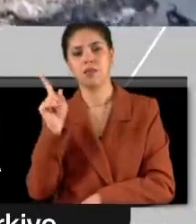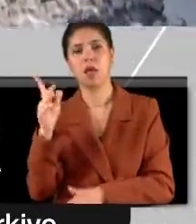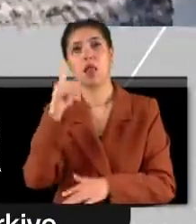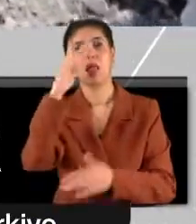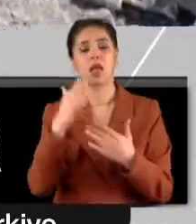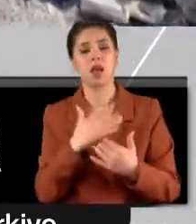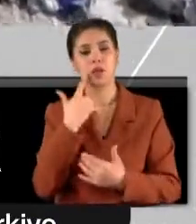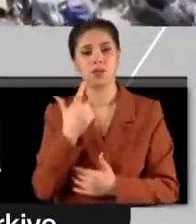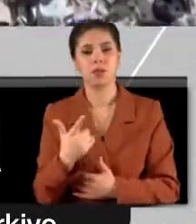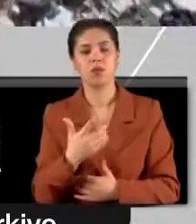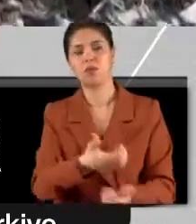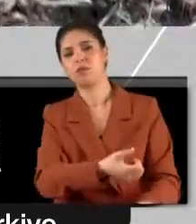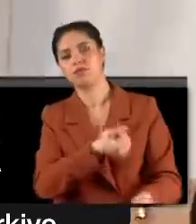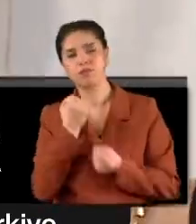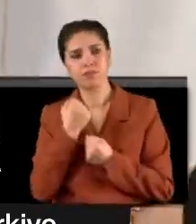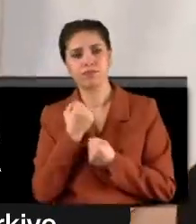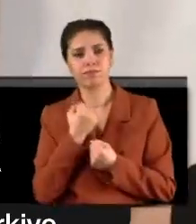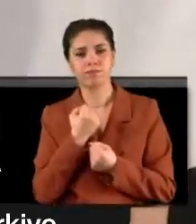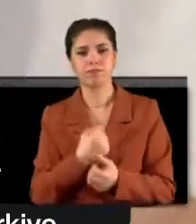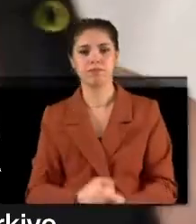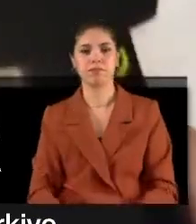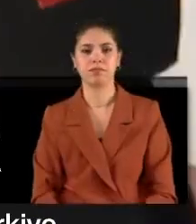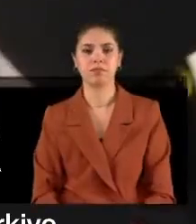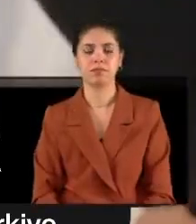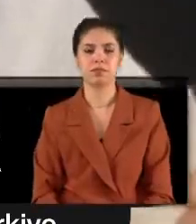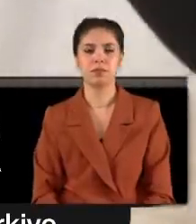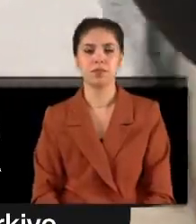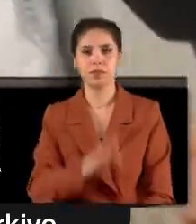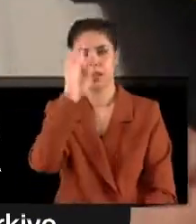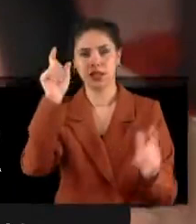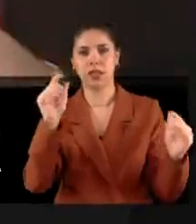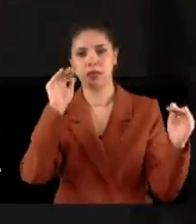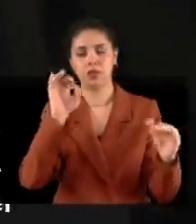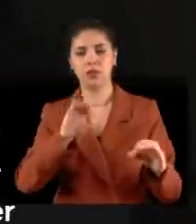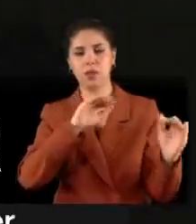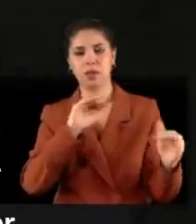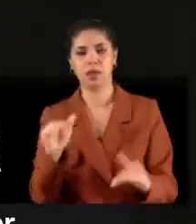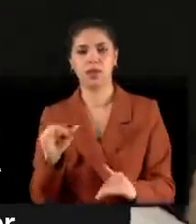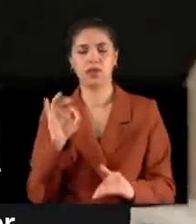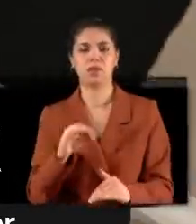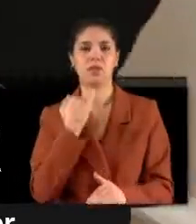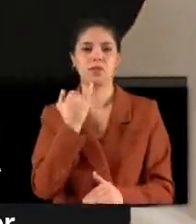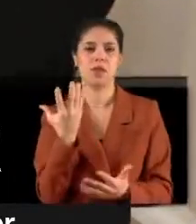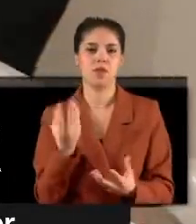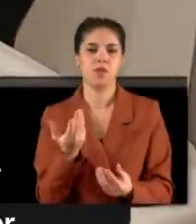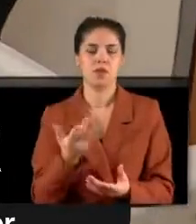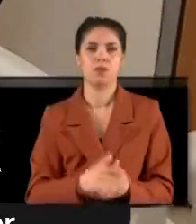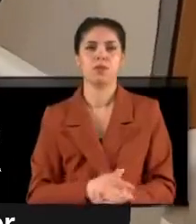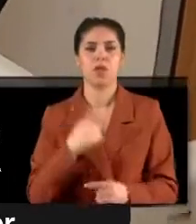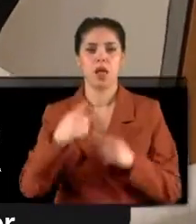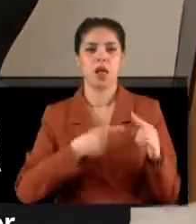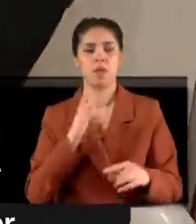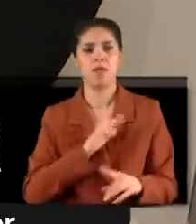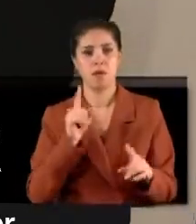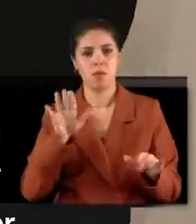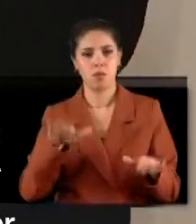yardımıyla çıkardı. Geldiniz, İstanbul'dasınız şimdi. Evet. Bir süre herhalde burada misafir, evet, olacaksınız. Evet. Evet. Var mı yakınınız,